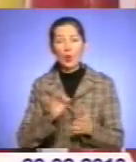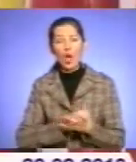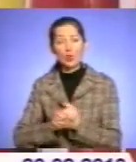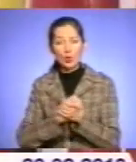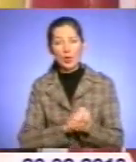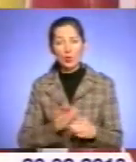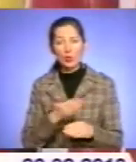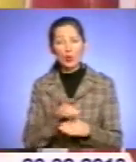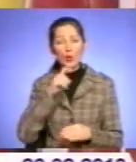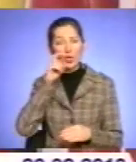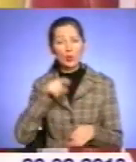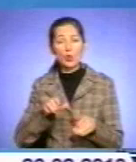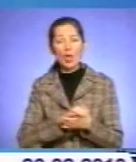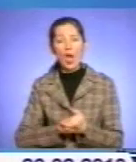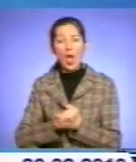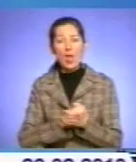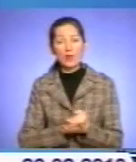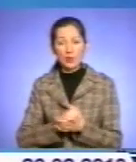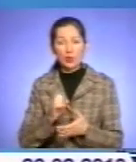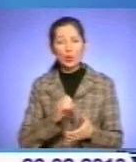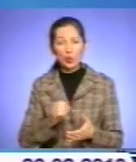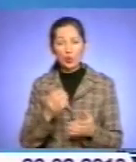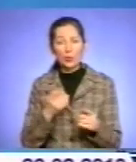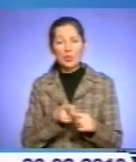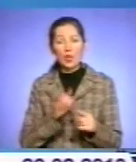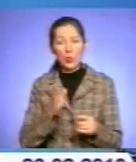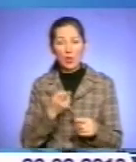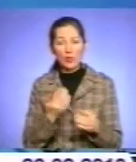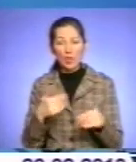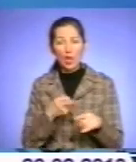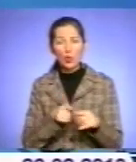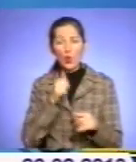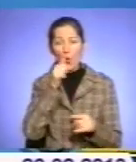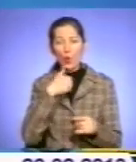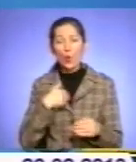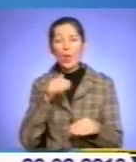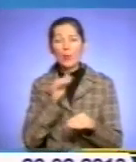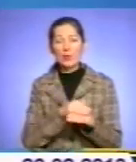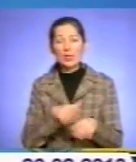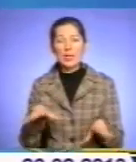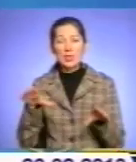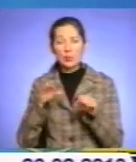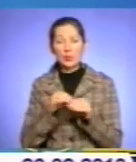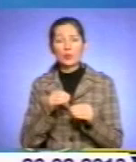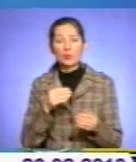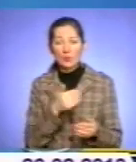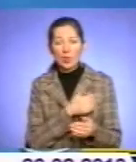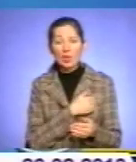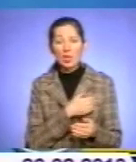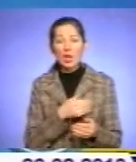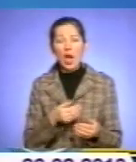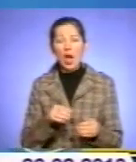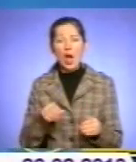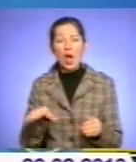має статися вже цього року. Ми підтвердили спільну налаштованість докласти всіх зусиль для